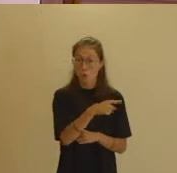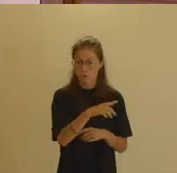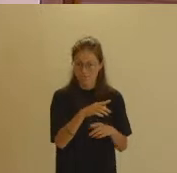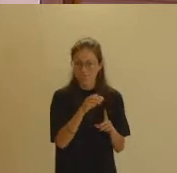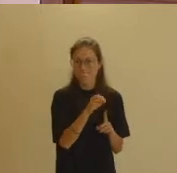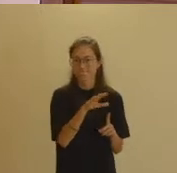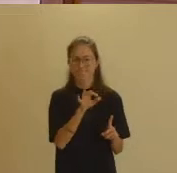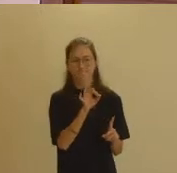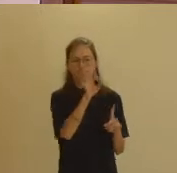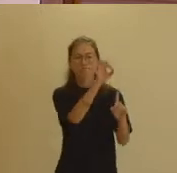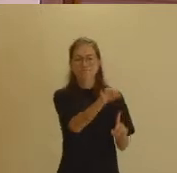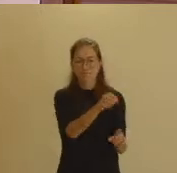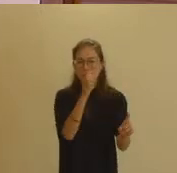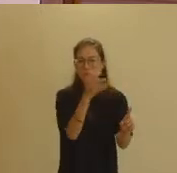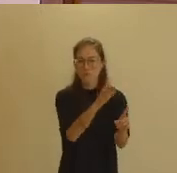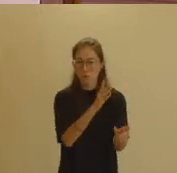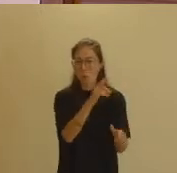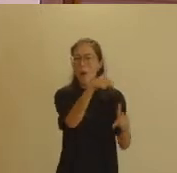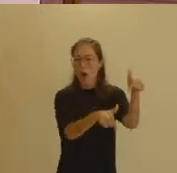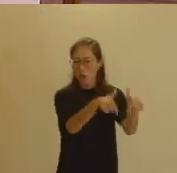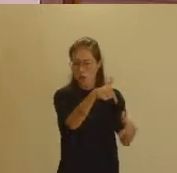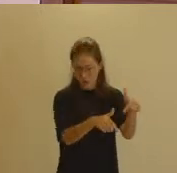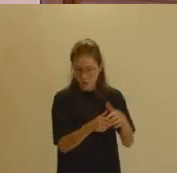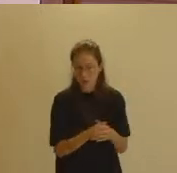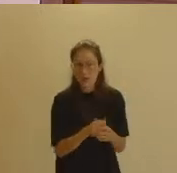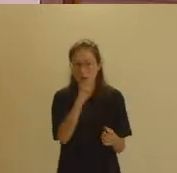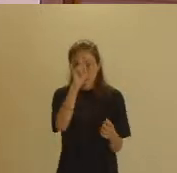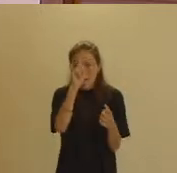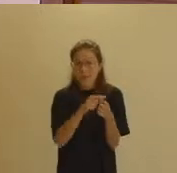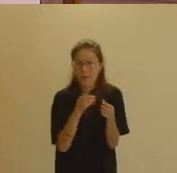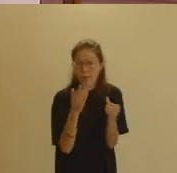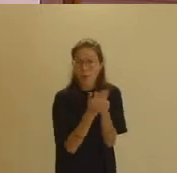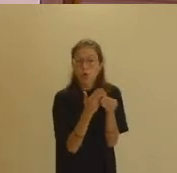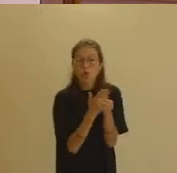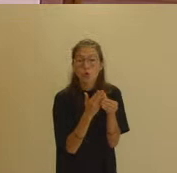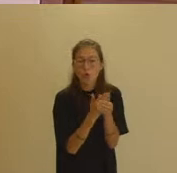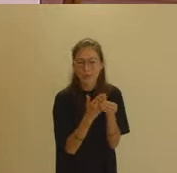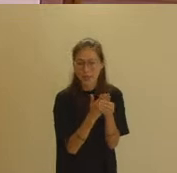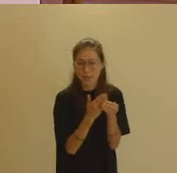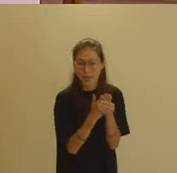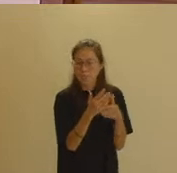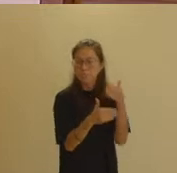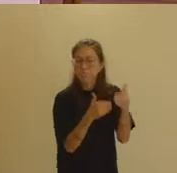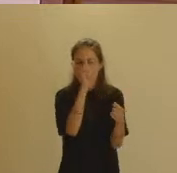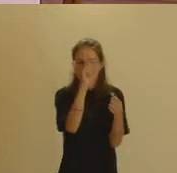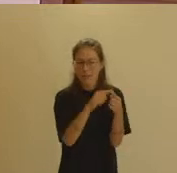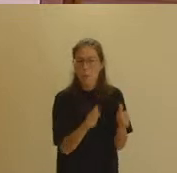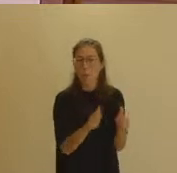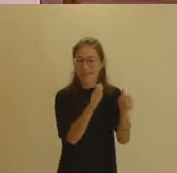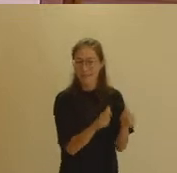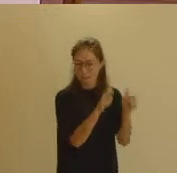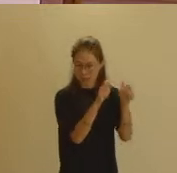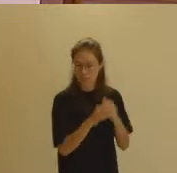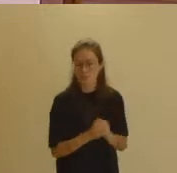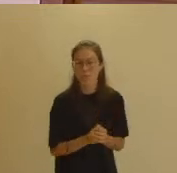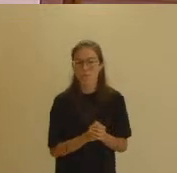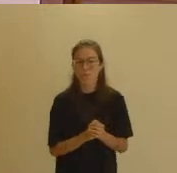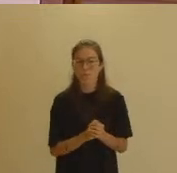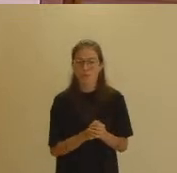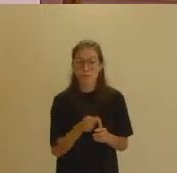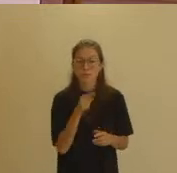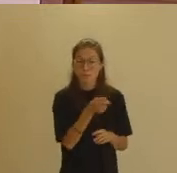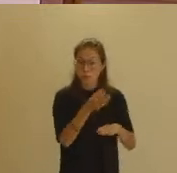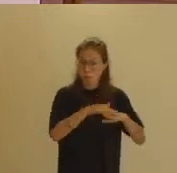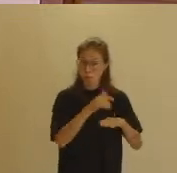pour l'agglomération Pays Basque à Nantes sur les dossiers de France Urbaine. Et donc Chantal donne